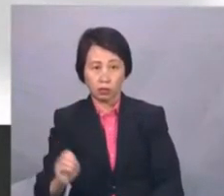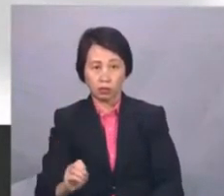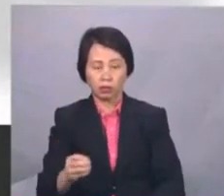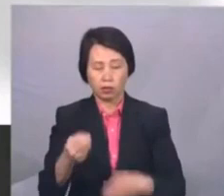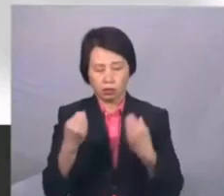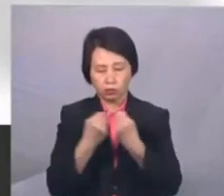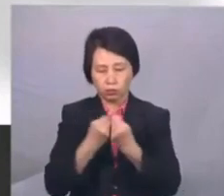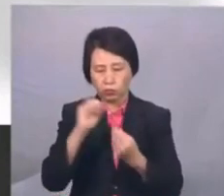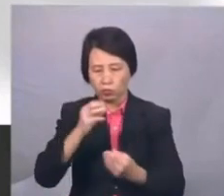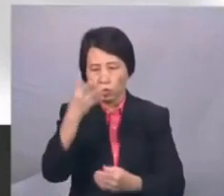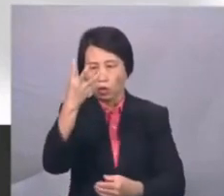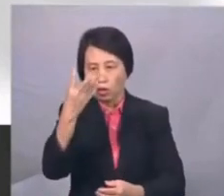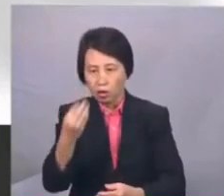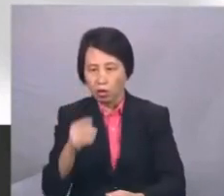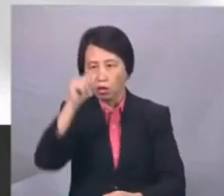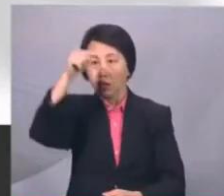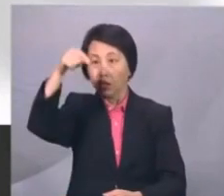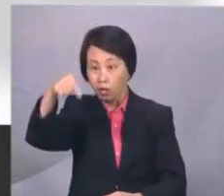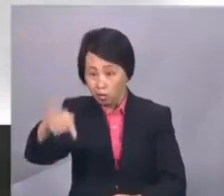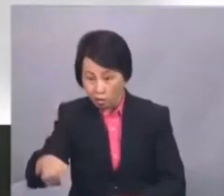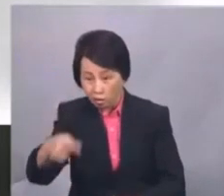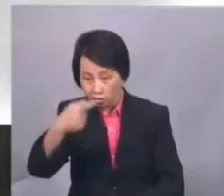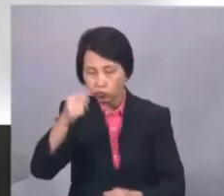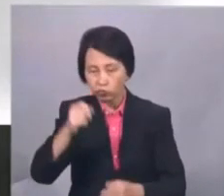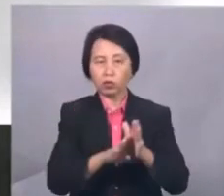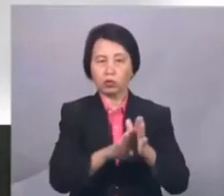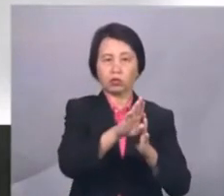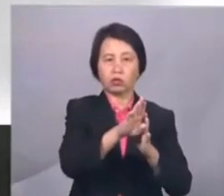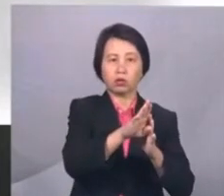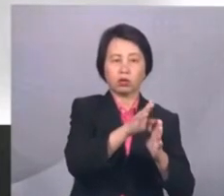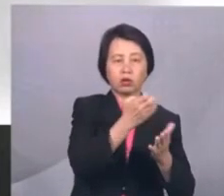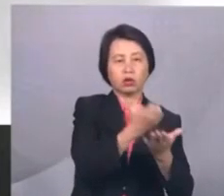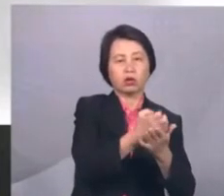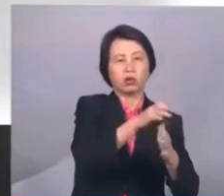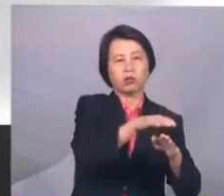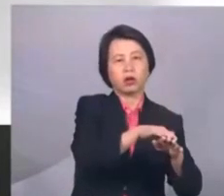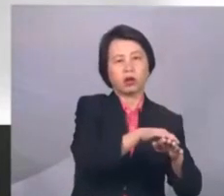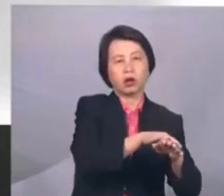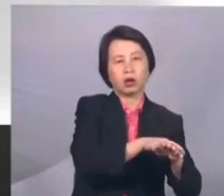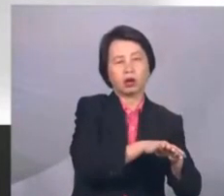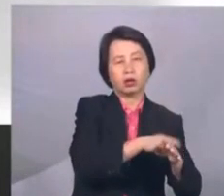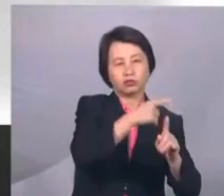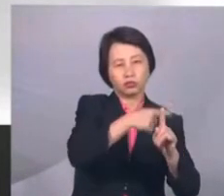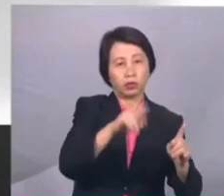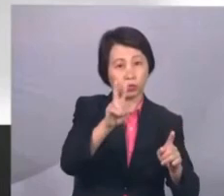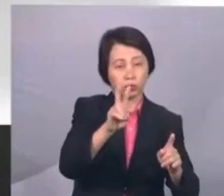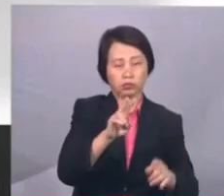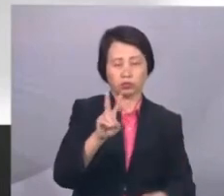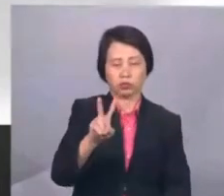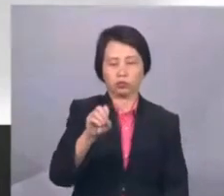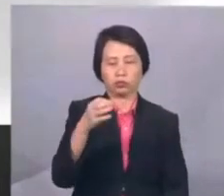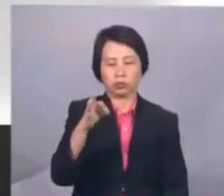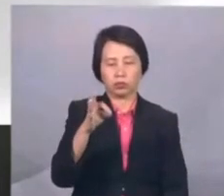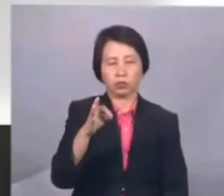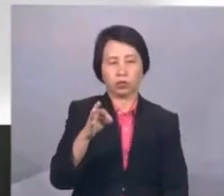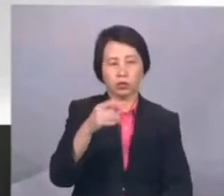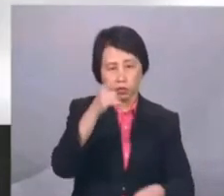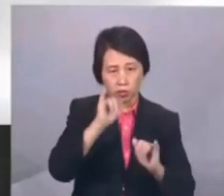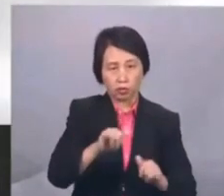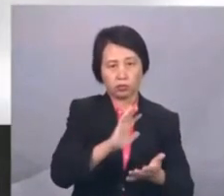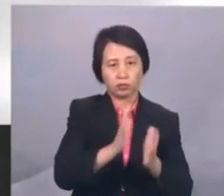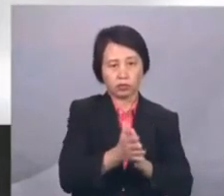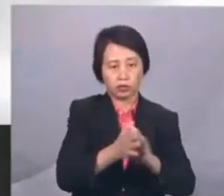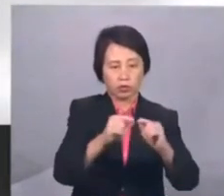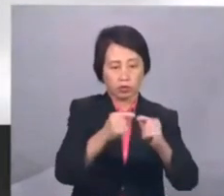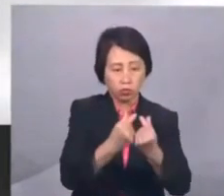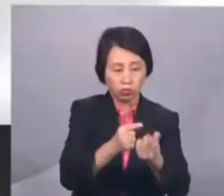keadaan ratusan rendah itu disebabkan momentum pertumbuhan ekonomi perlahan sejak separuh kedua 2019 ini boleh menyebabkan